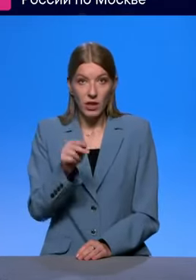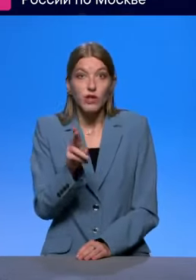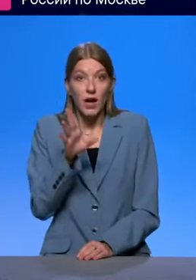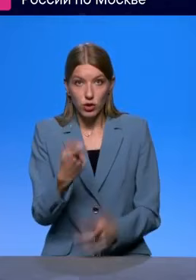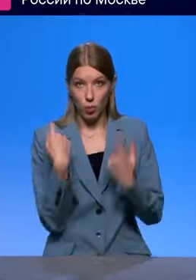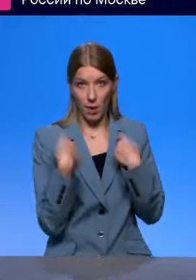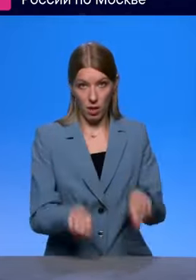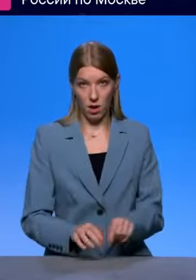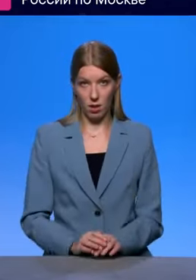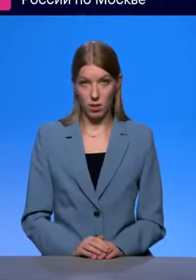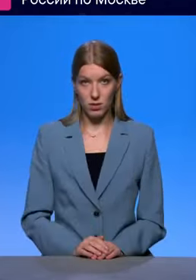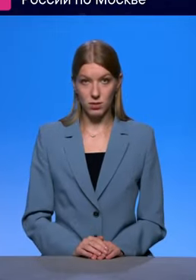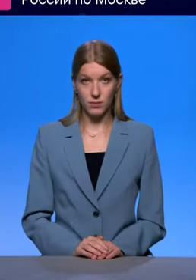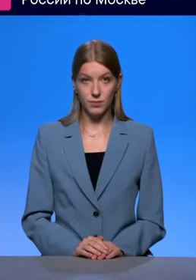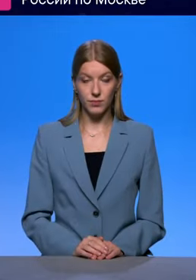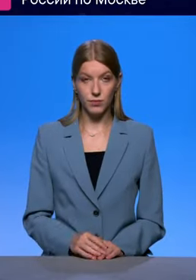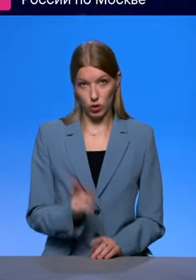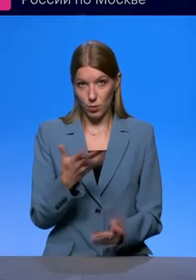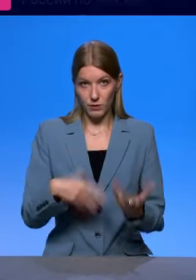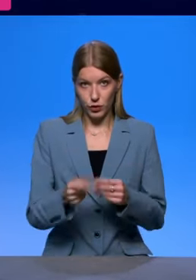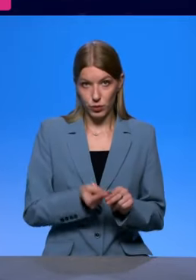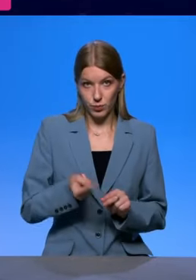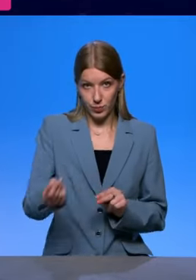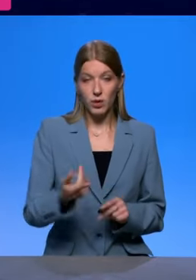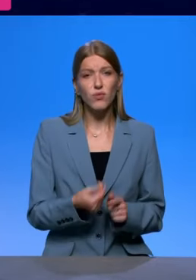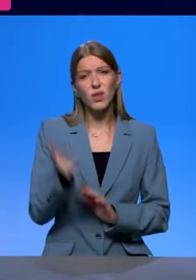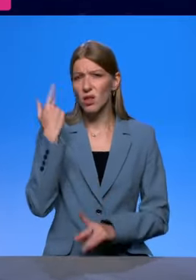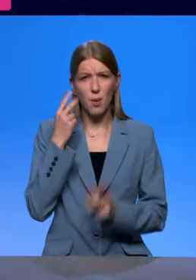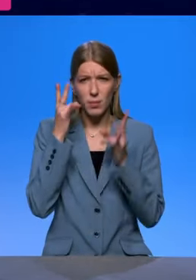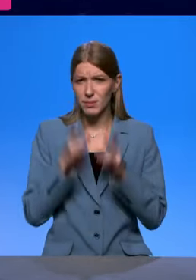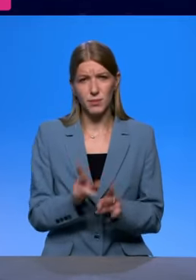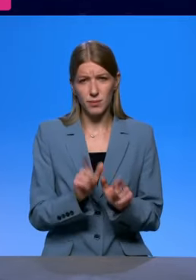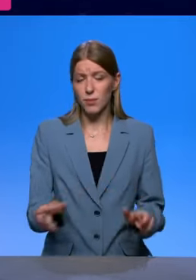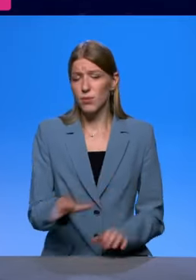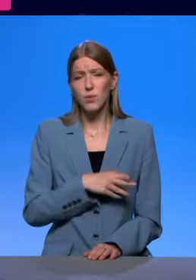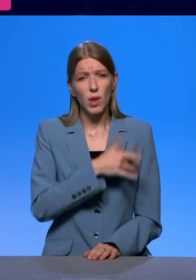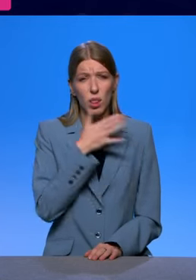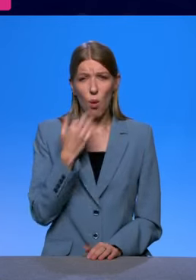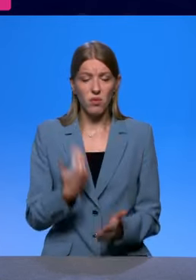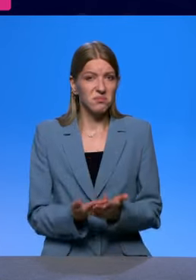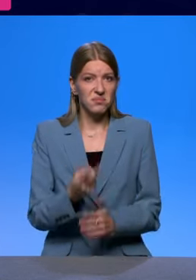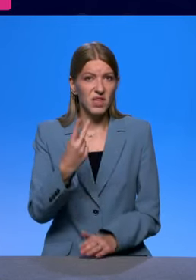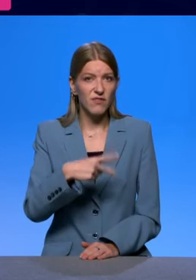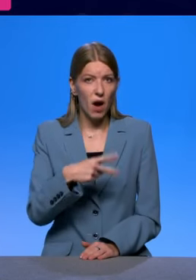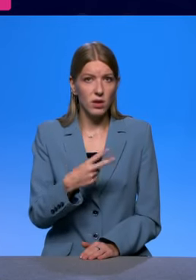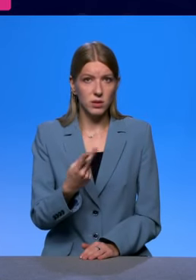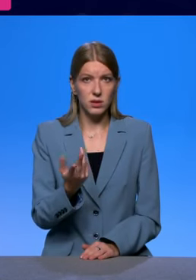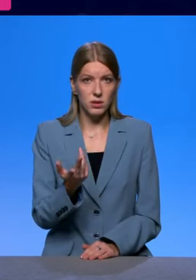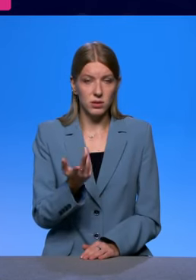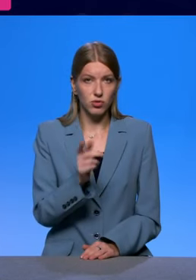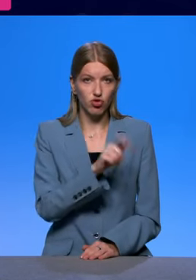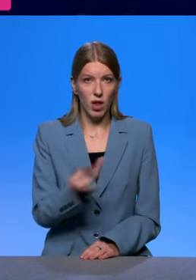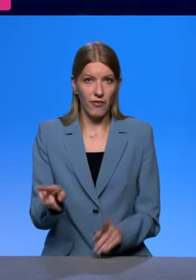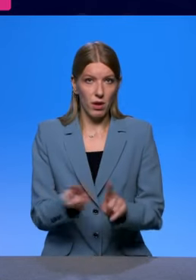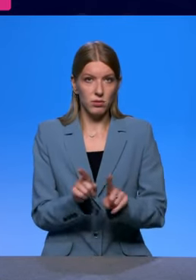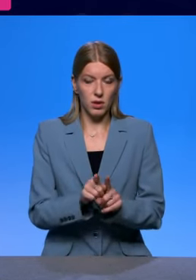он, ага. Да, тогда, чтобы все это, потерпевших тогда было много, наверное, я не помню, человек, наверное, 20 примерно, вот так собралось их